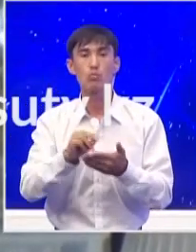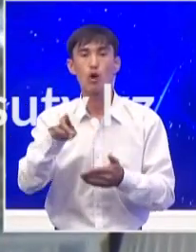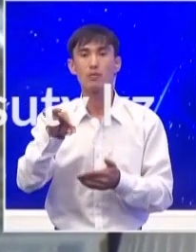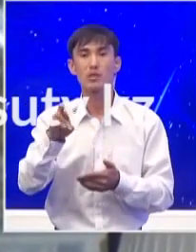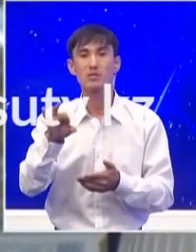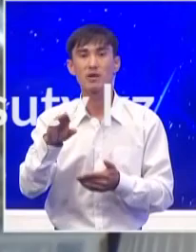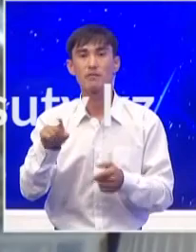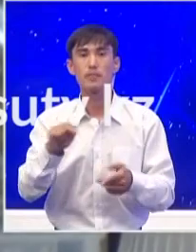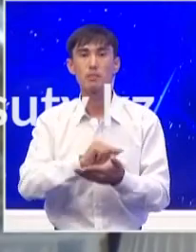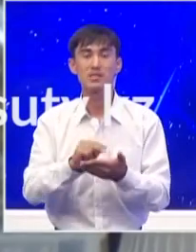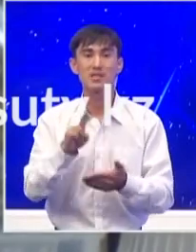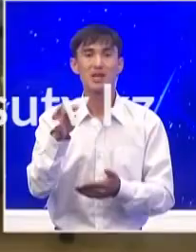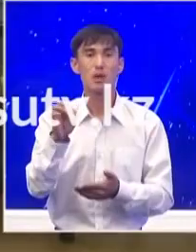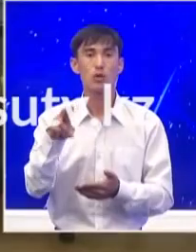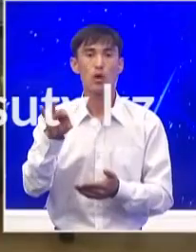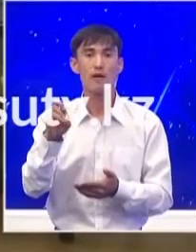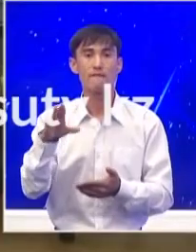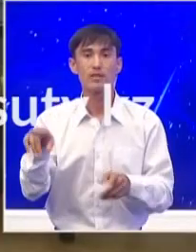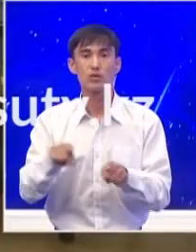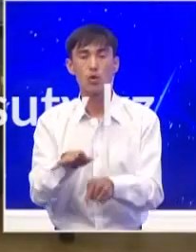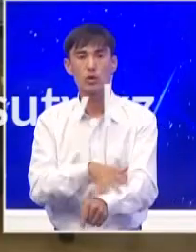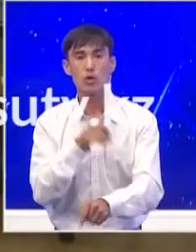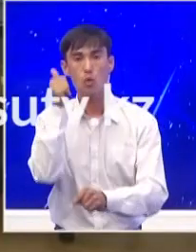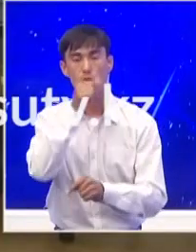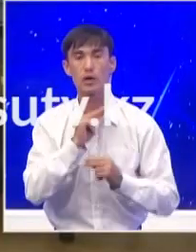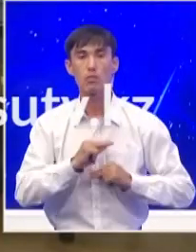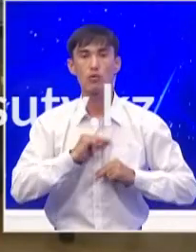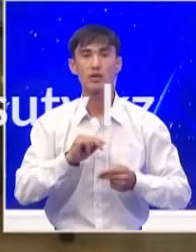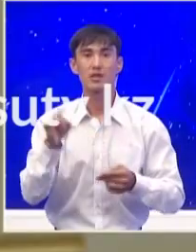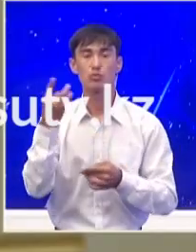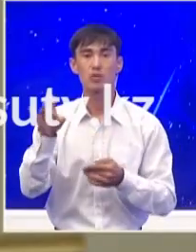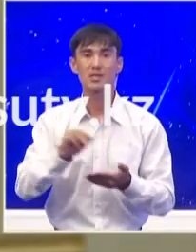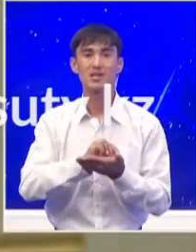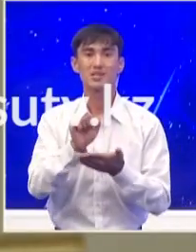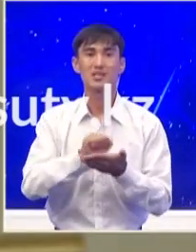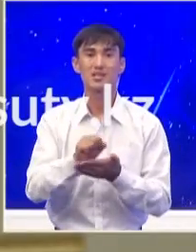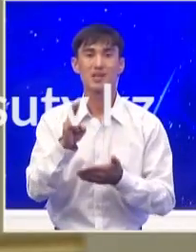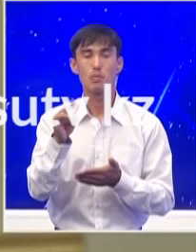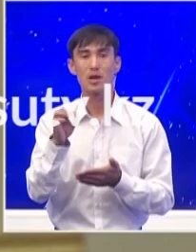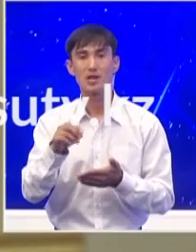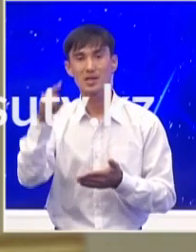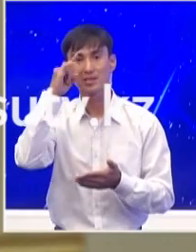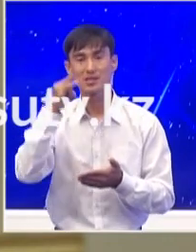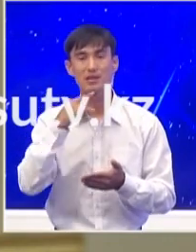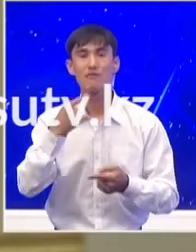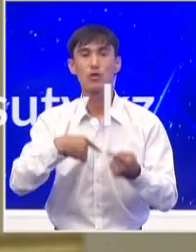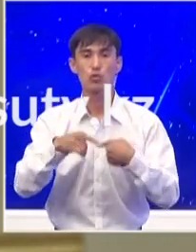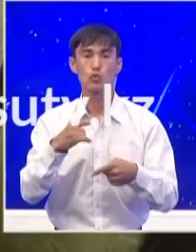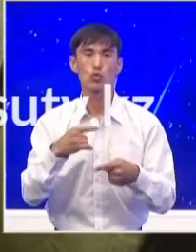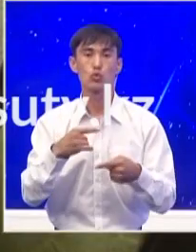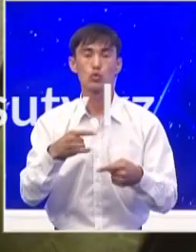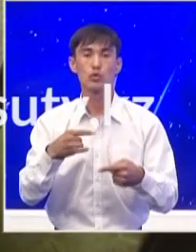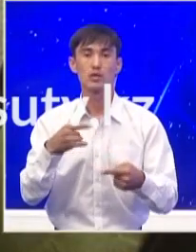писатель kimmel токаев долгие годы работала в республиканской газете и гимен казахстан затем вернулась в родные края где была назначена